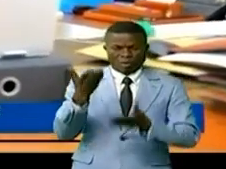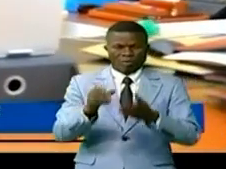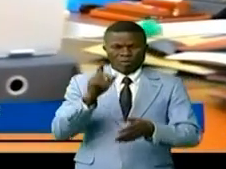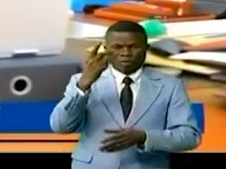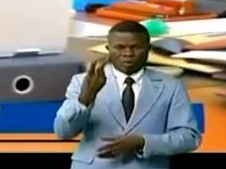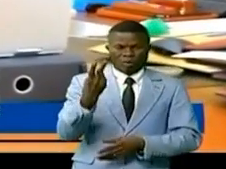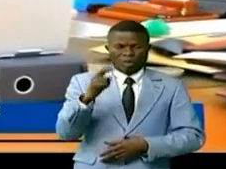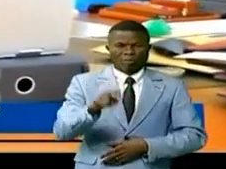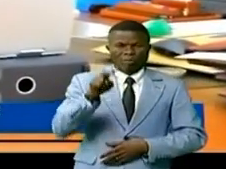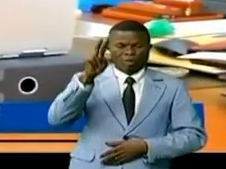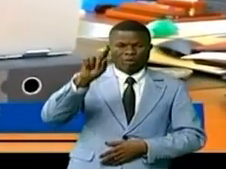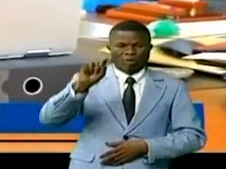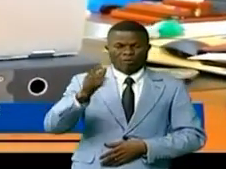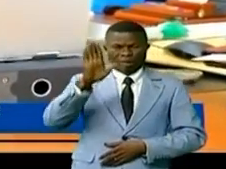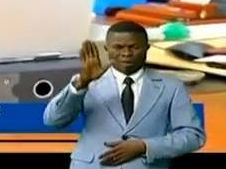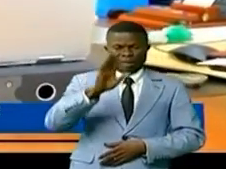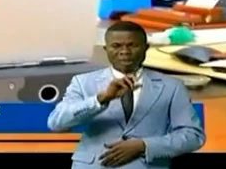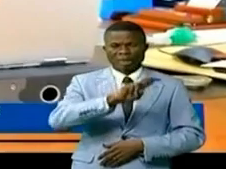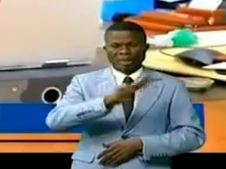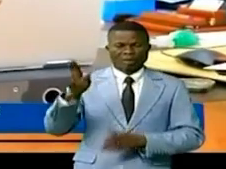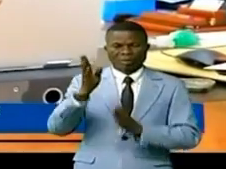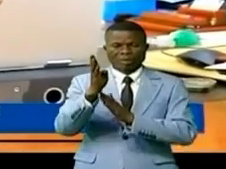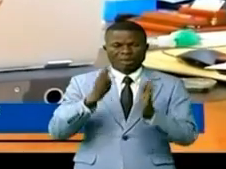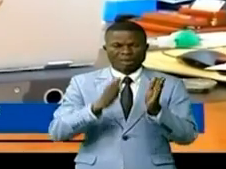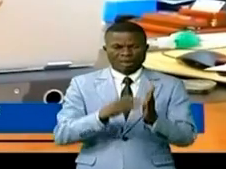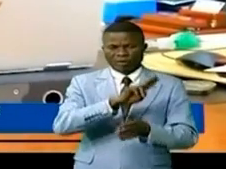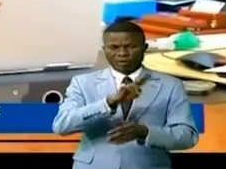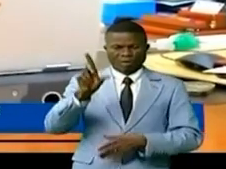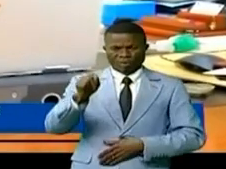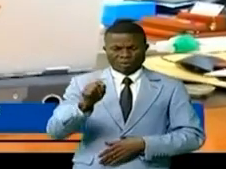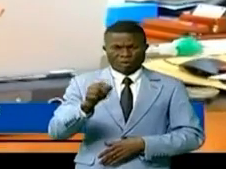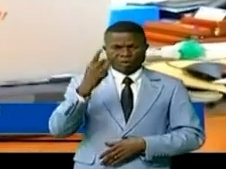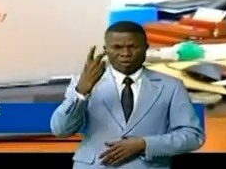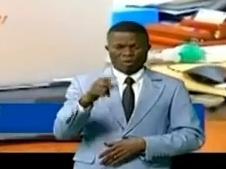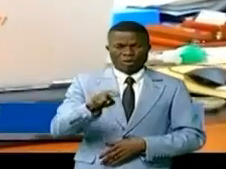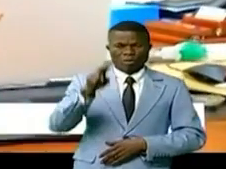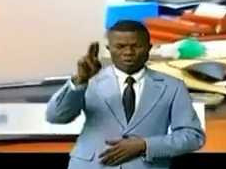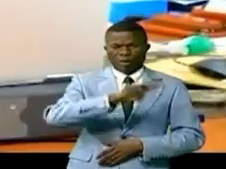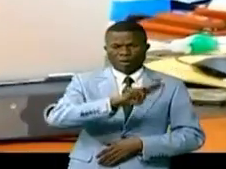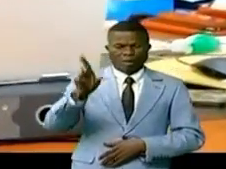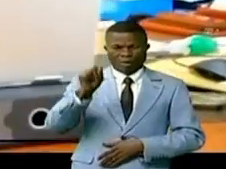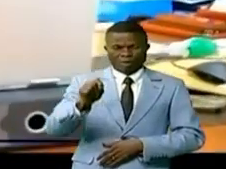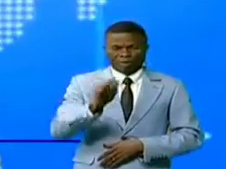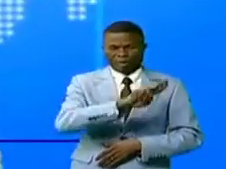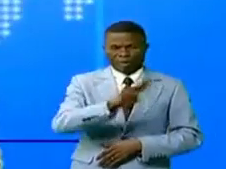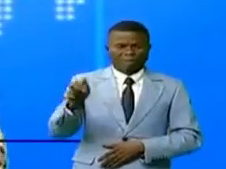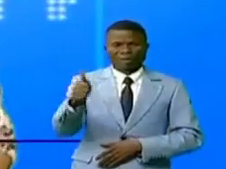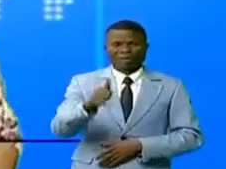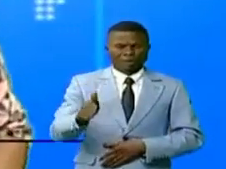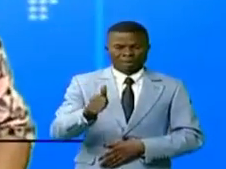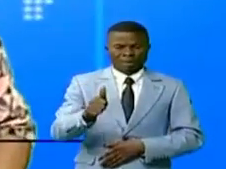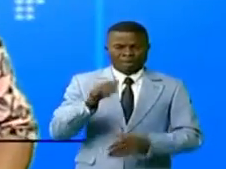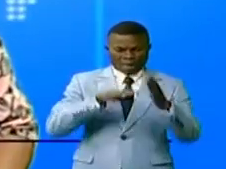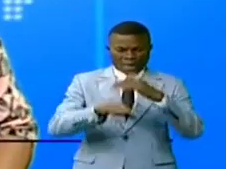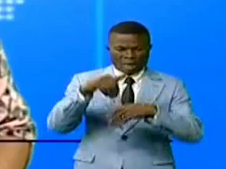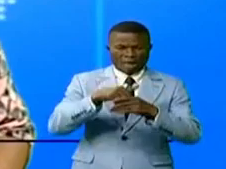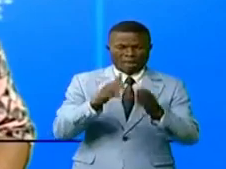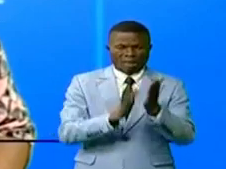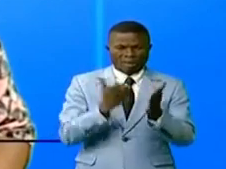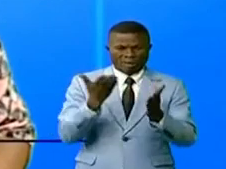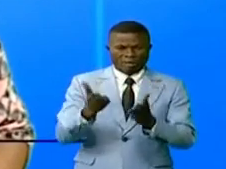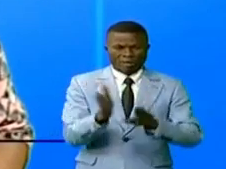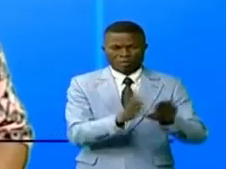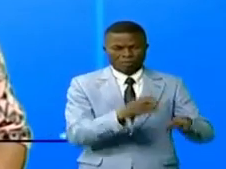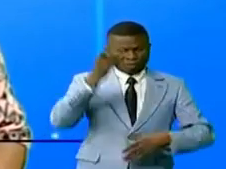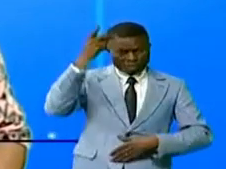2,5 millions en 2019-2020 et 2 millions en 2020-2021. Et en politique,